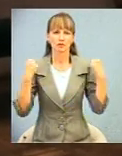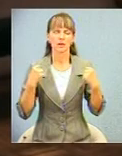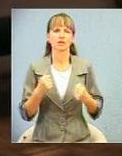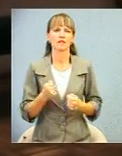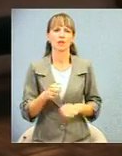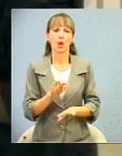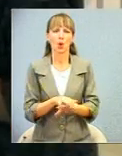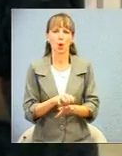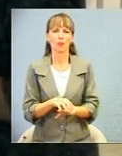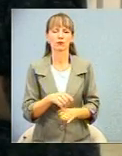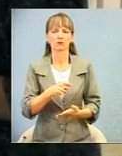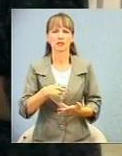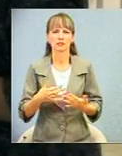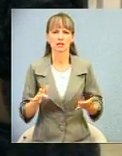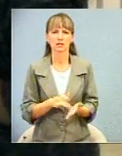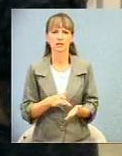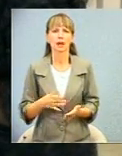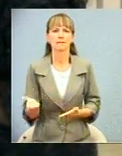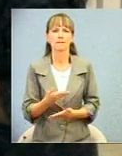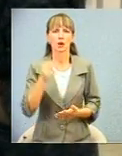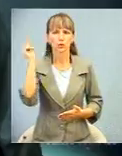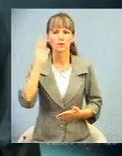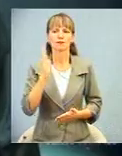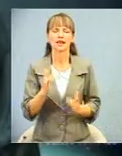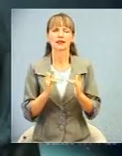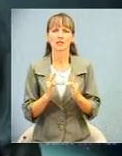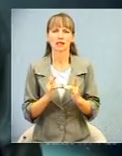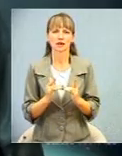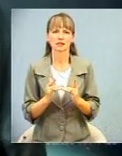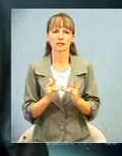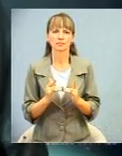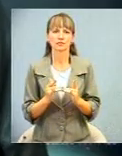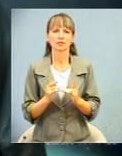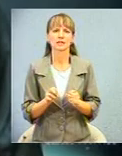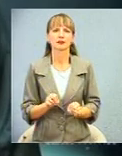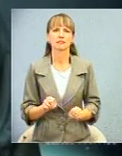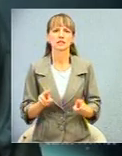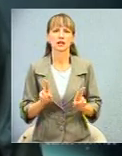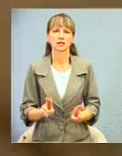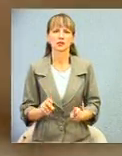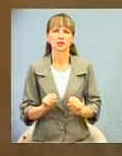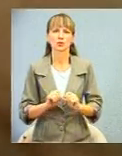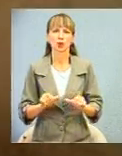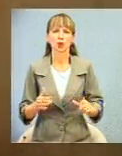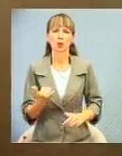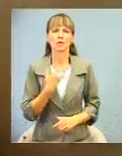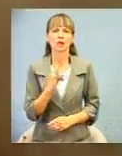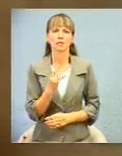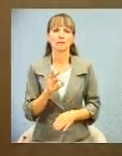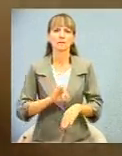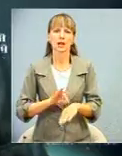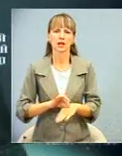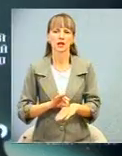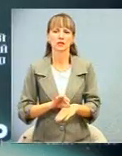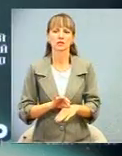і це канцелярія. Ми вчимося в інтернаті, це спеціалізованій школі. У мене дитина боліє